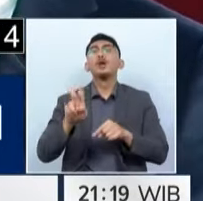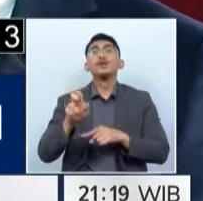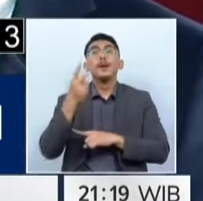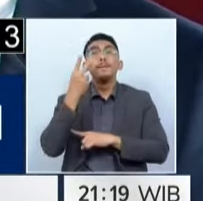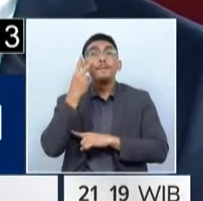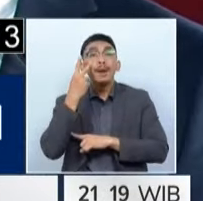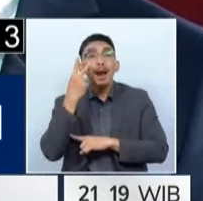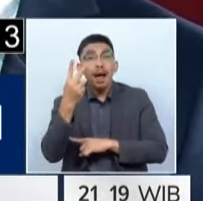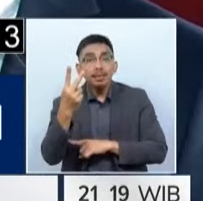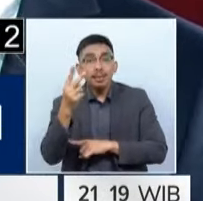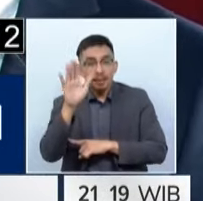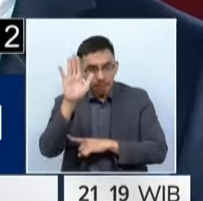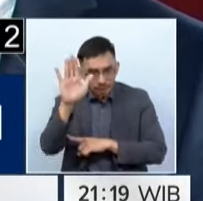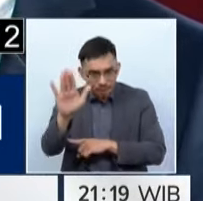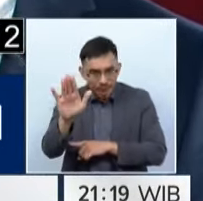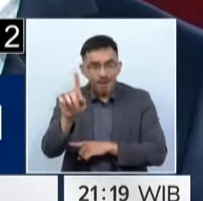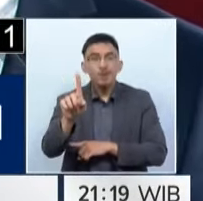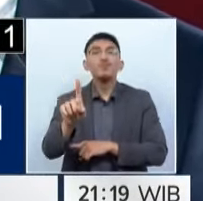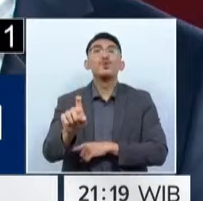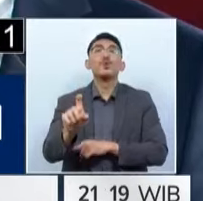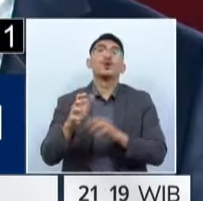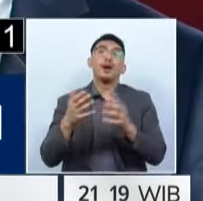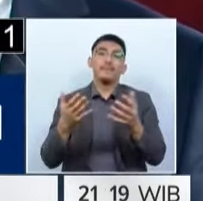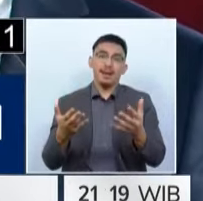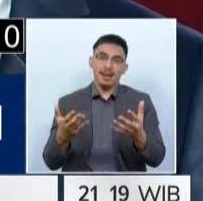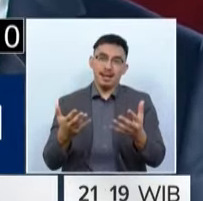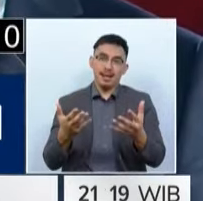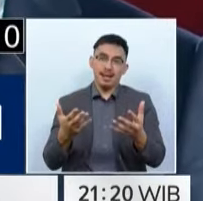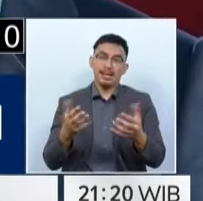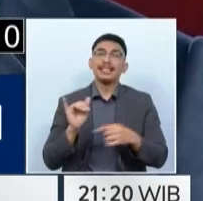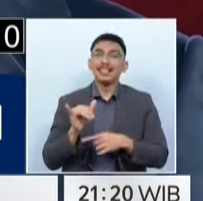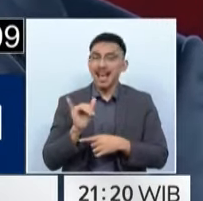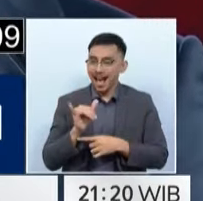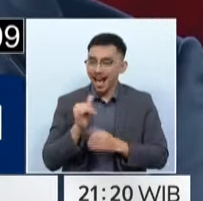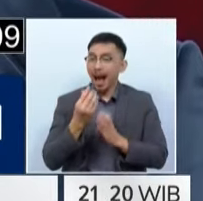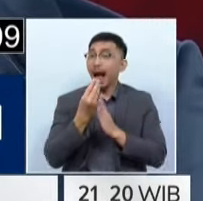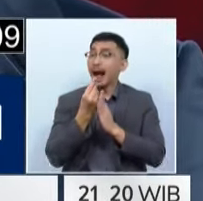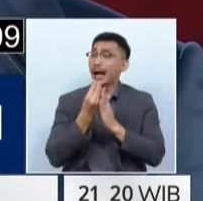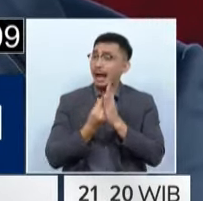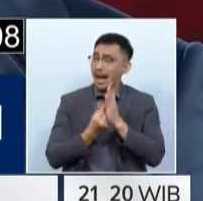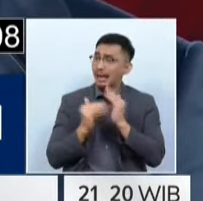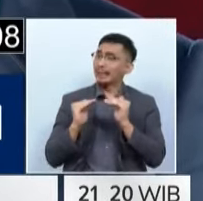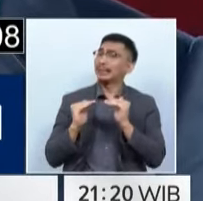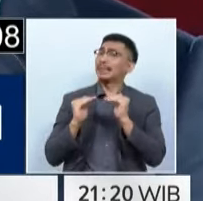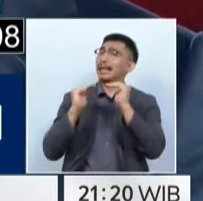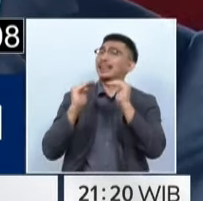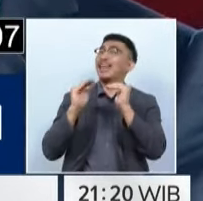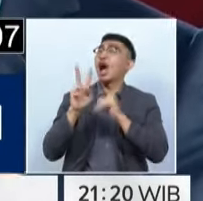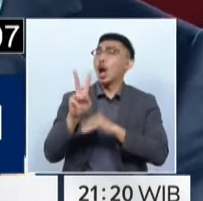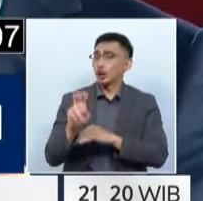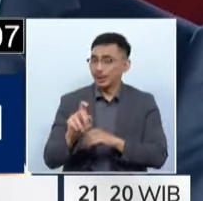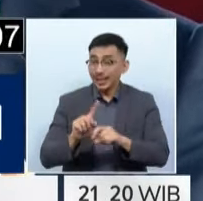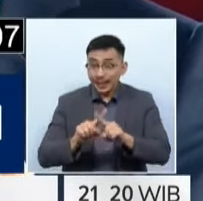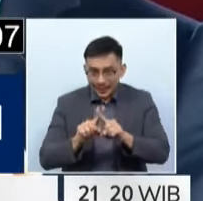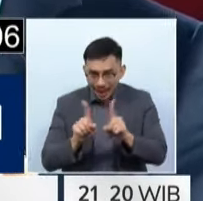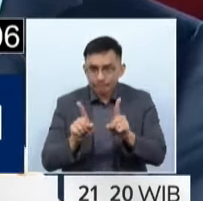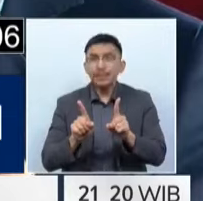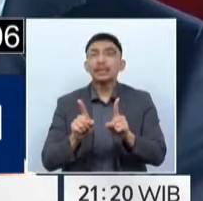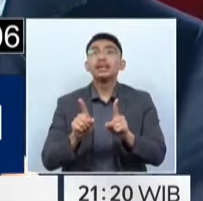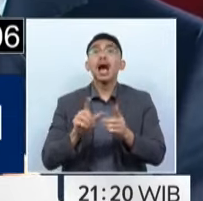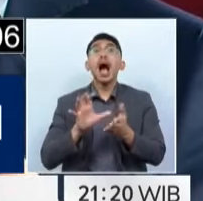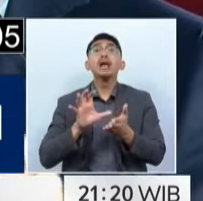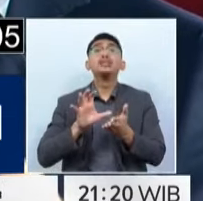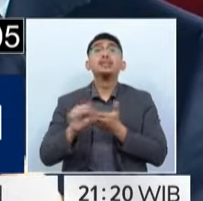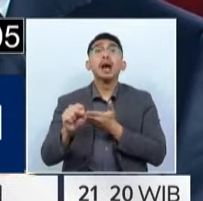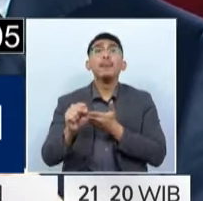inilah yang menurut kami penting ya anggarannya perlu kita tingkatkan tapi jangan keliru ancamannya juga mengalami pergeseran jadi